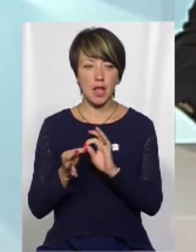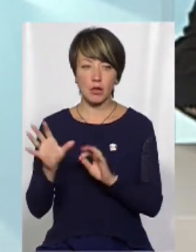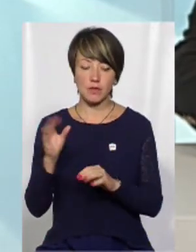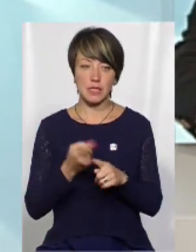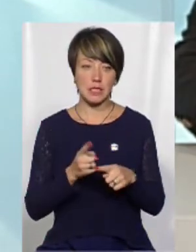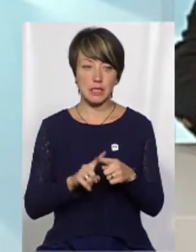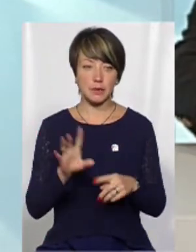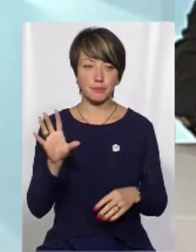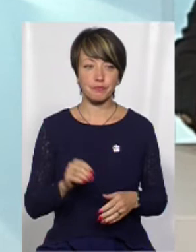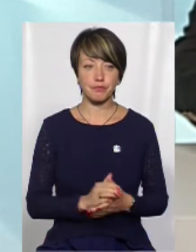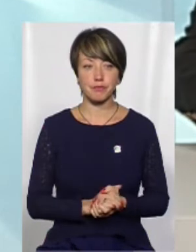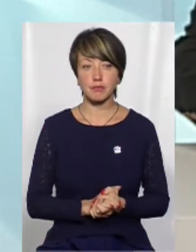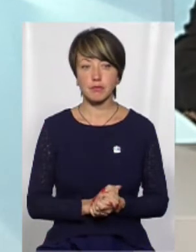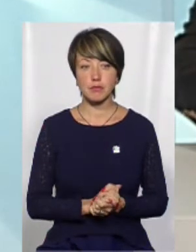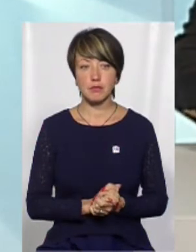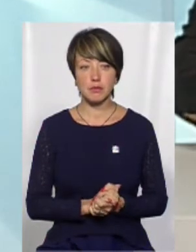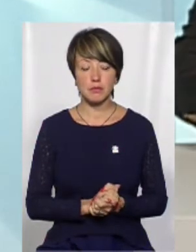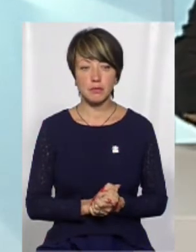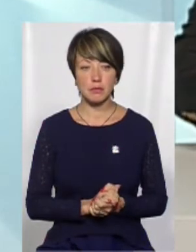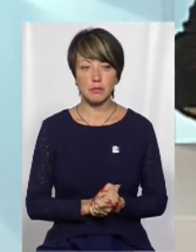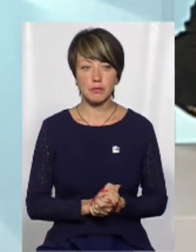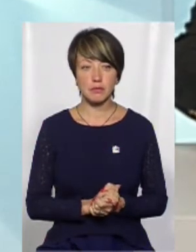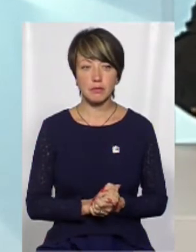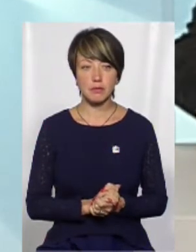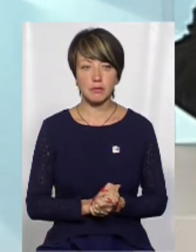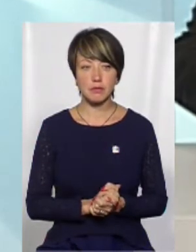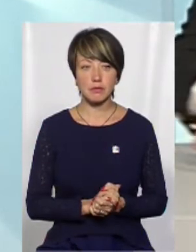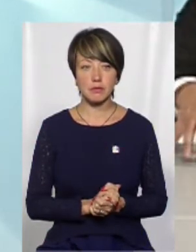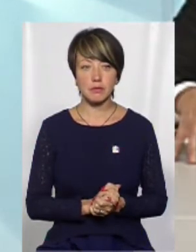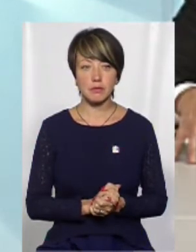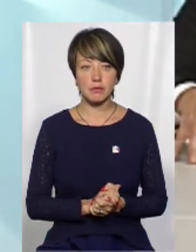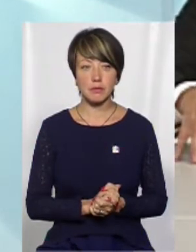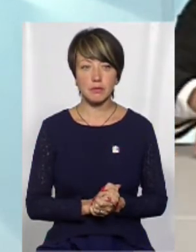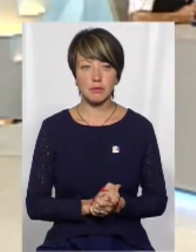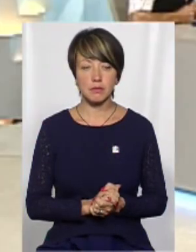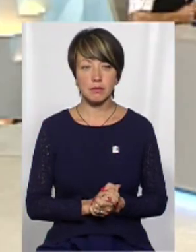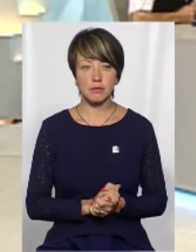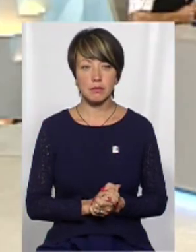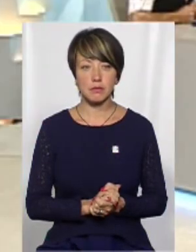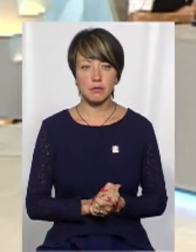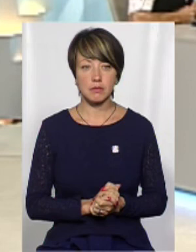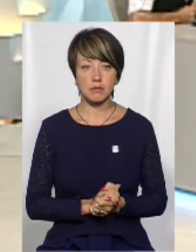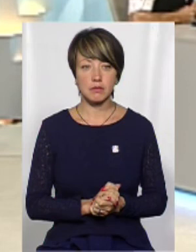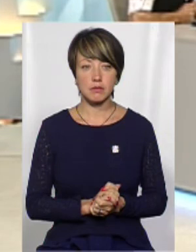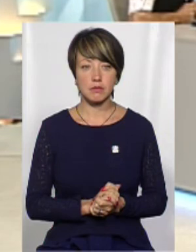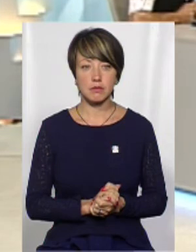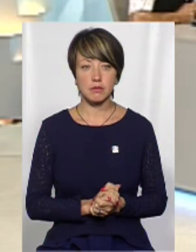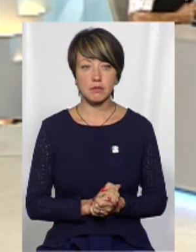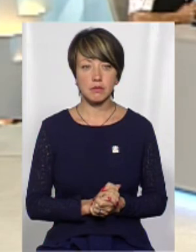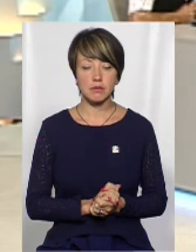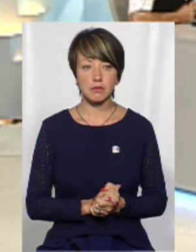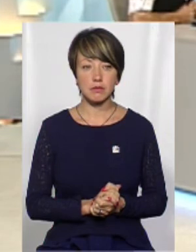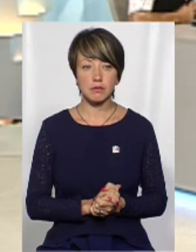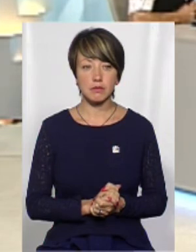Donc pour travailler avec la France, il faut travailler avec des gens qui ont des centaines de magasins. Il y a plus de presque plus de